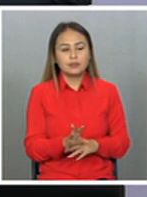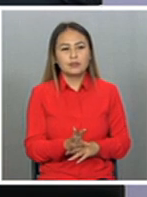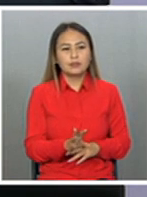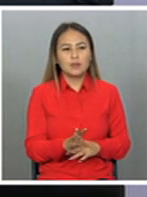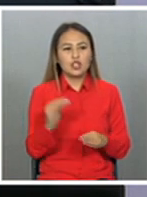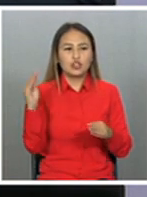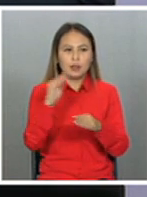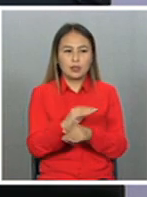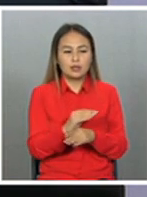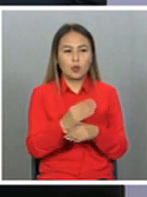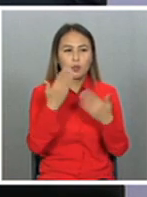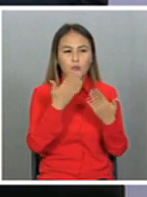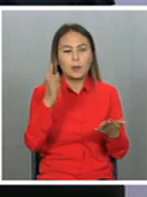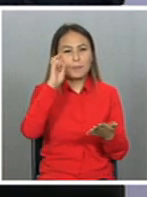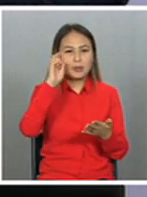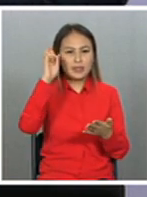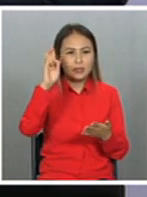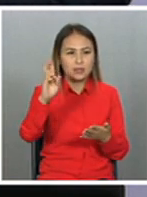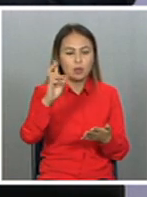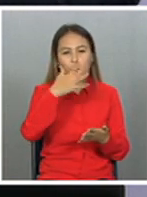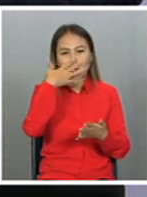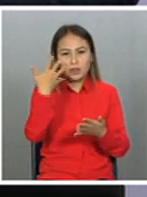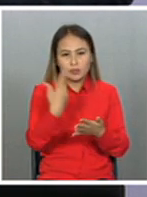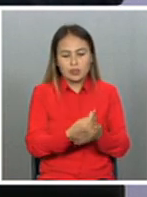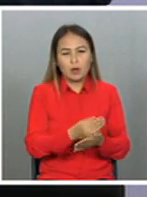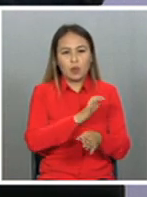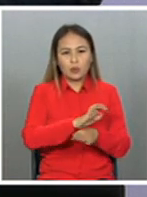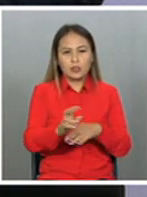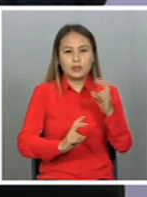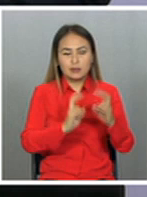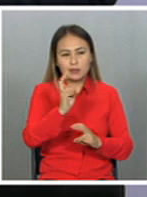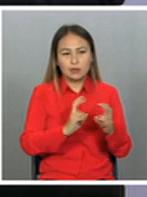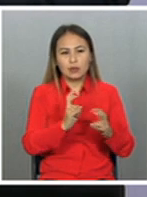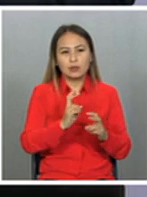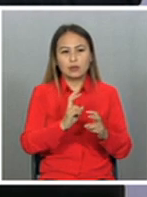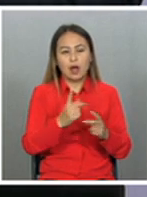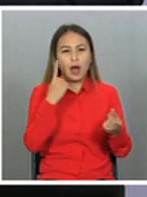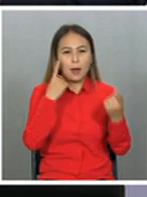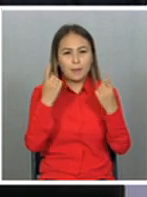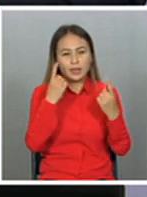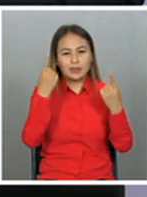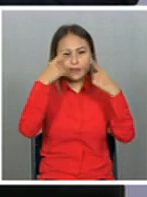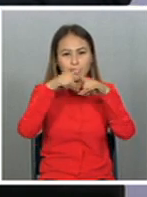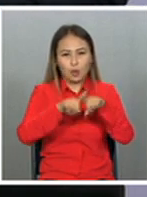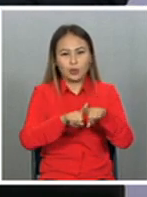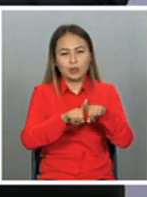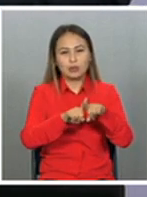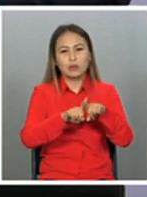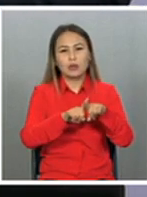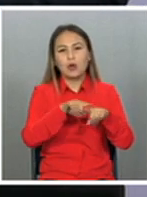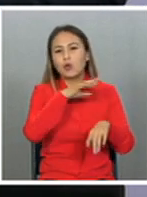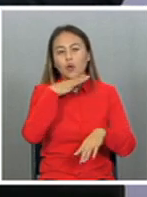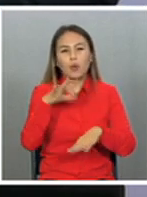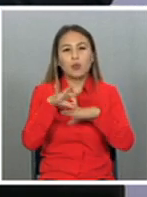Және де бұл мемлекеттерде өзіміздің өндірісті өндіруде ақпараттық технологиялар кеңінен қолданылады.